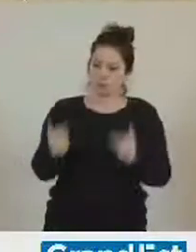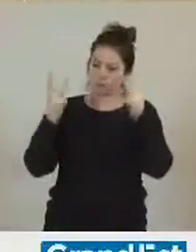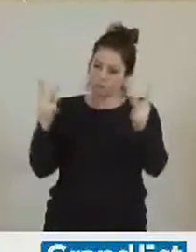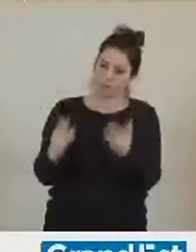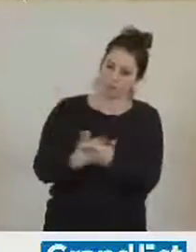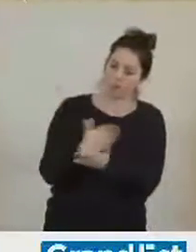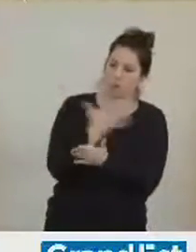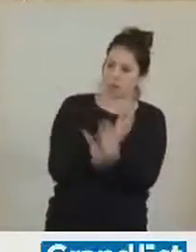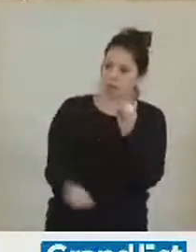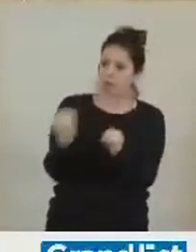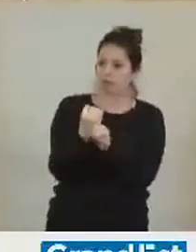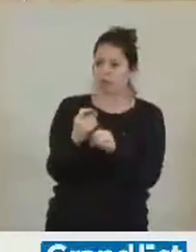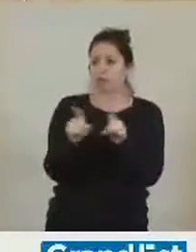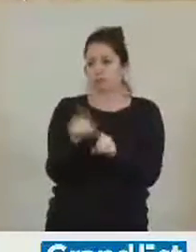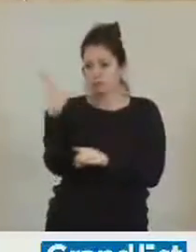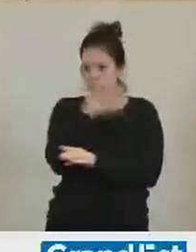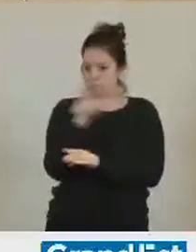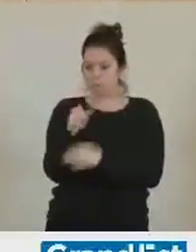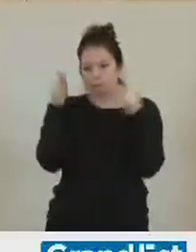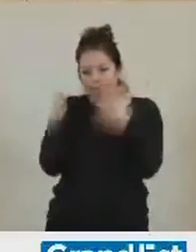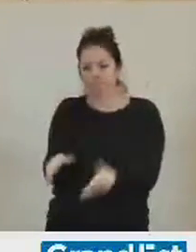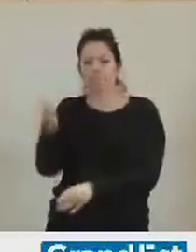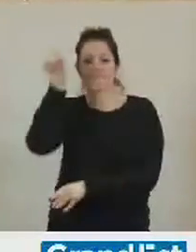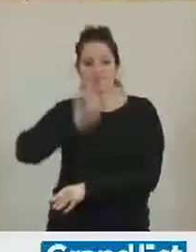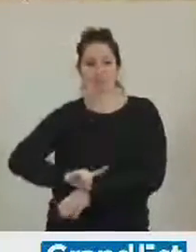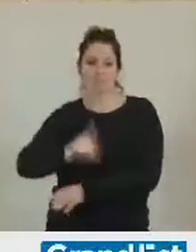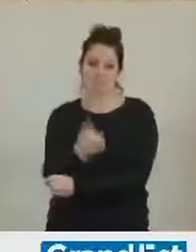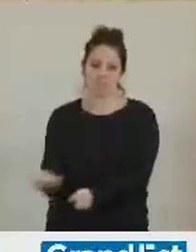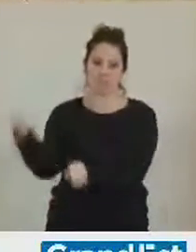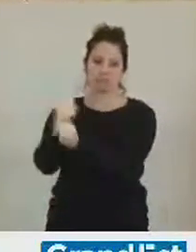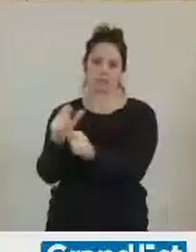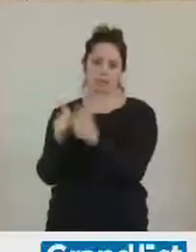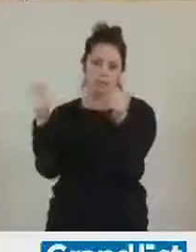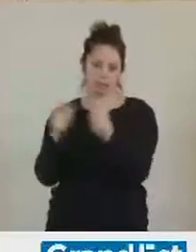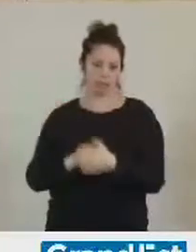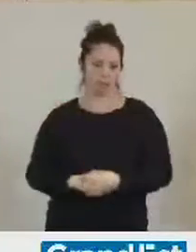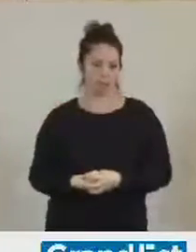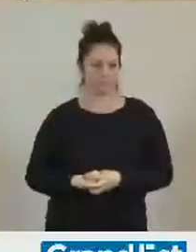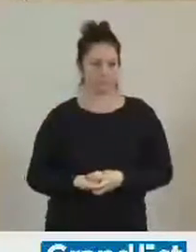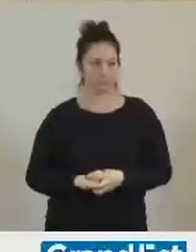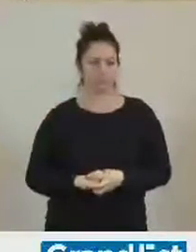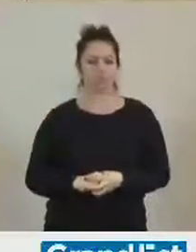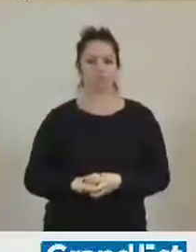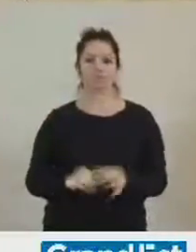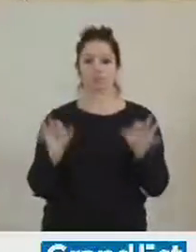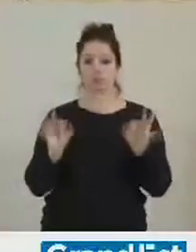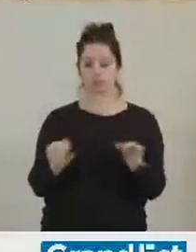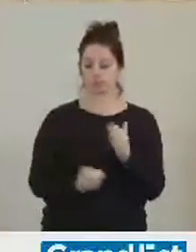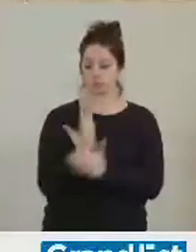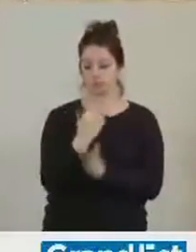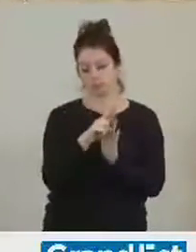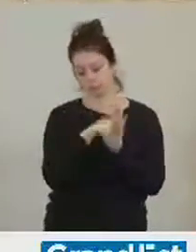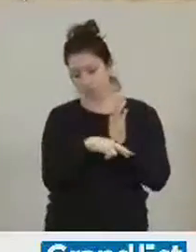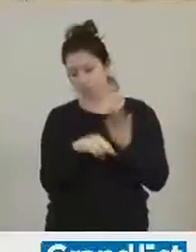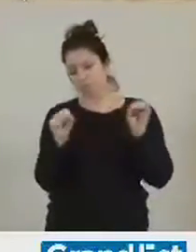sans oublier de flécher les femmes créatrices. Un nouveau règlement nous permettra dès le 1er janvier 2017 d'initier un nouveau soutien à